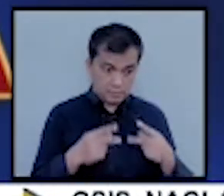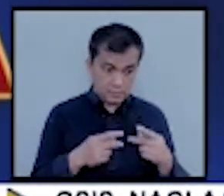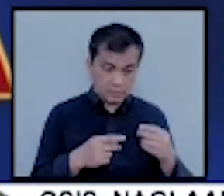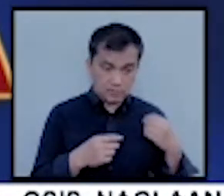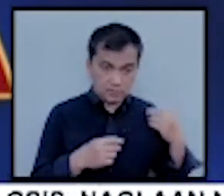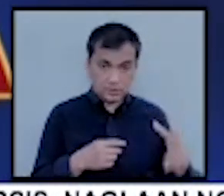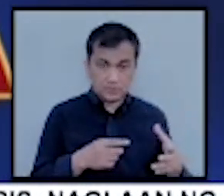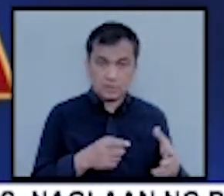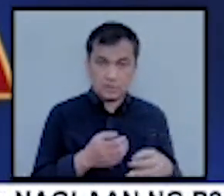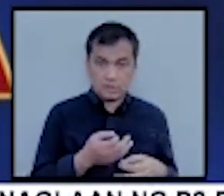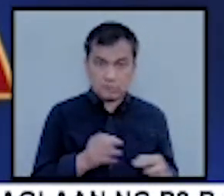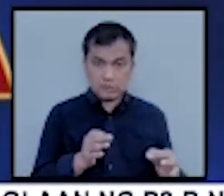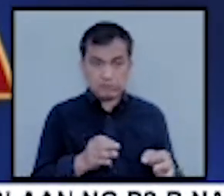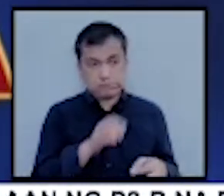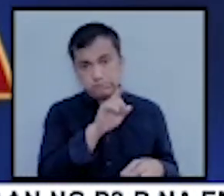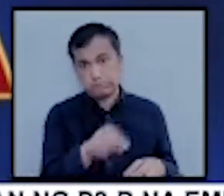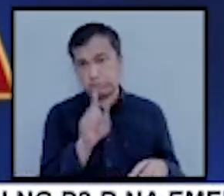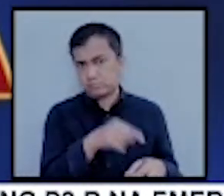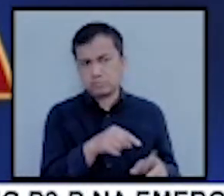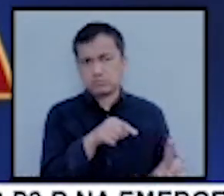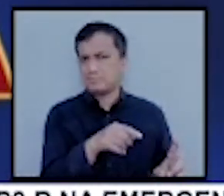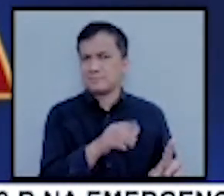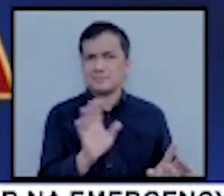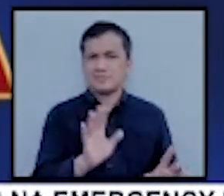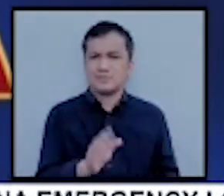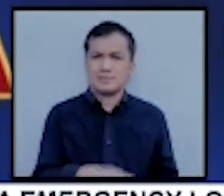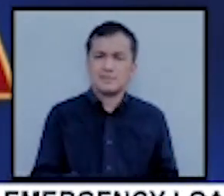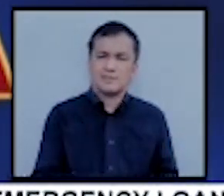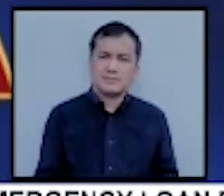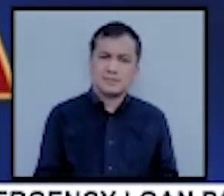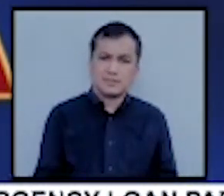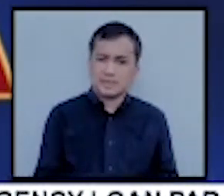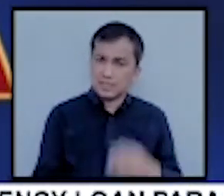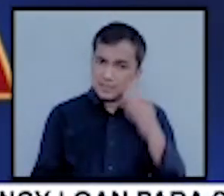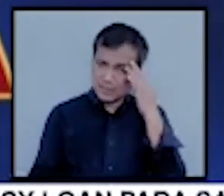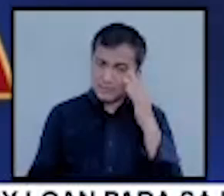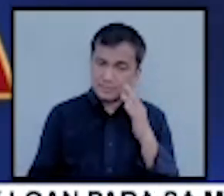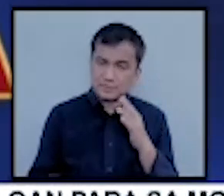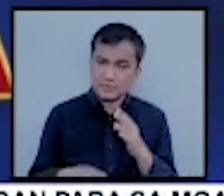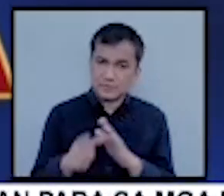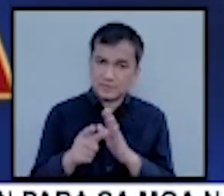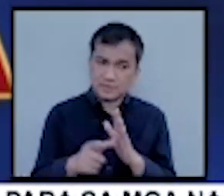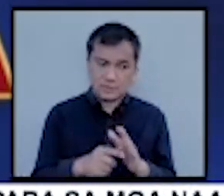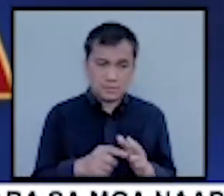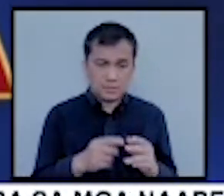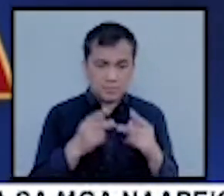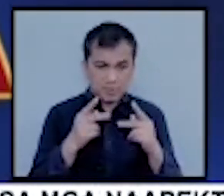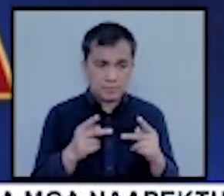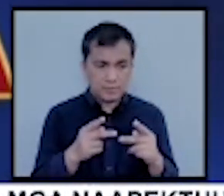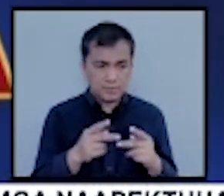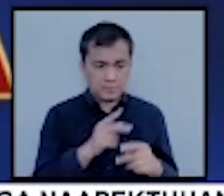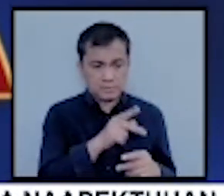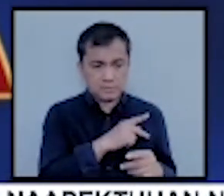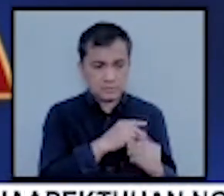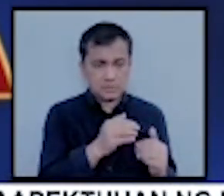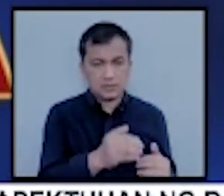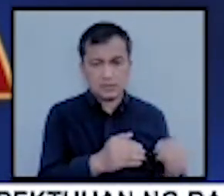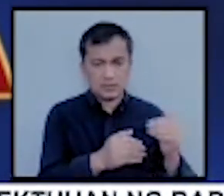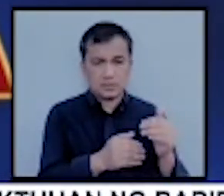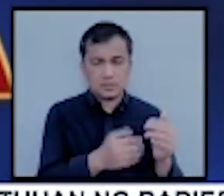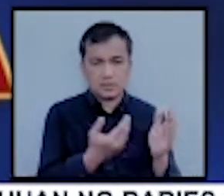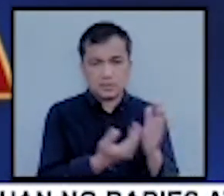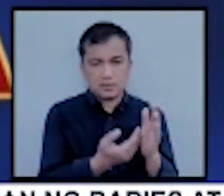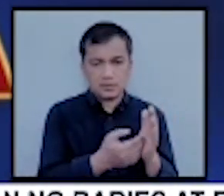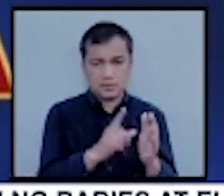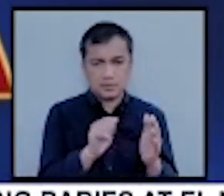tao, malaya na tayong pwedeng siraan siya. Kasi alam naman natin sa batas, pag public personality ka, ang taas ng antas para ma-prove na ikaw ay